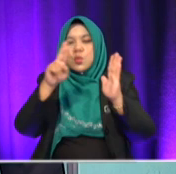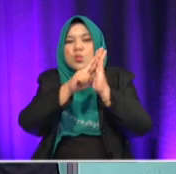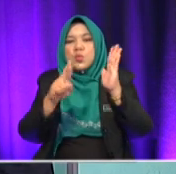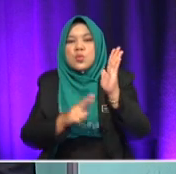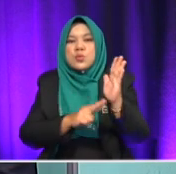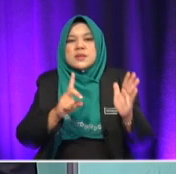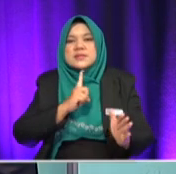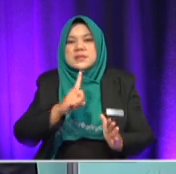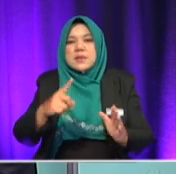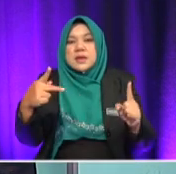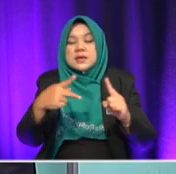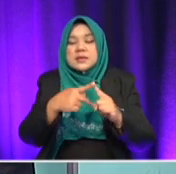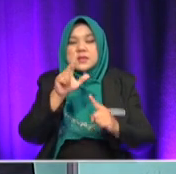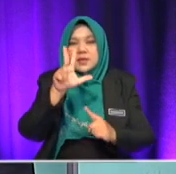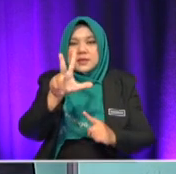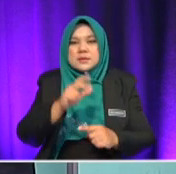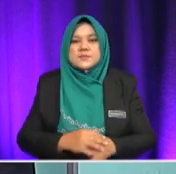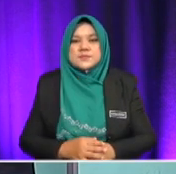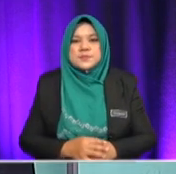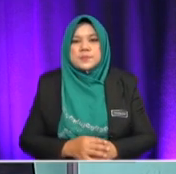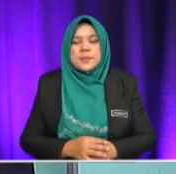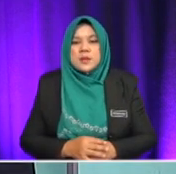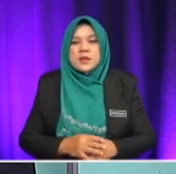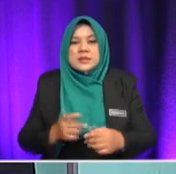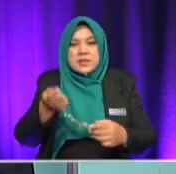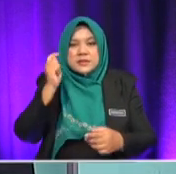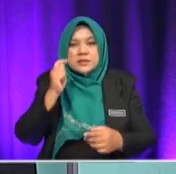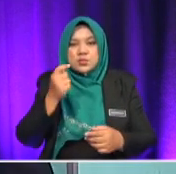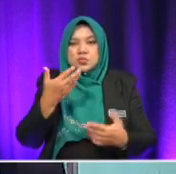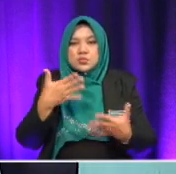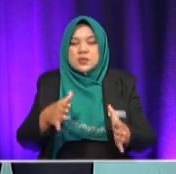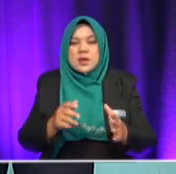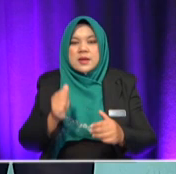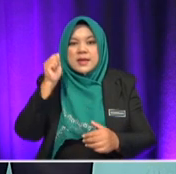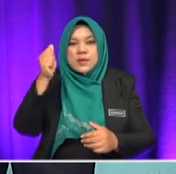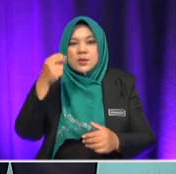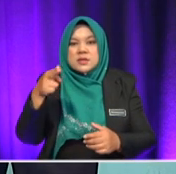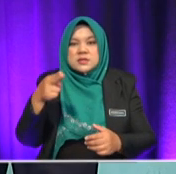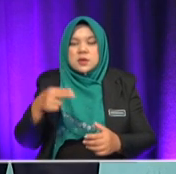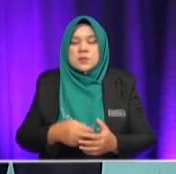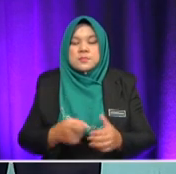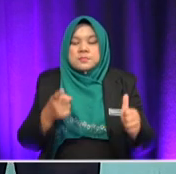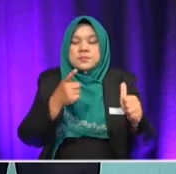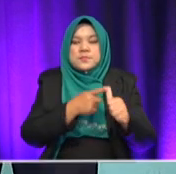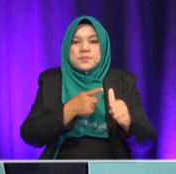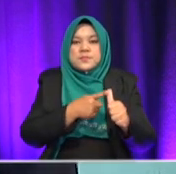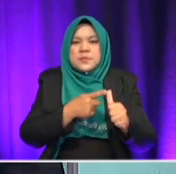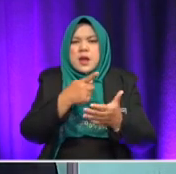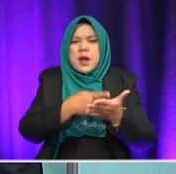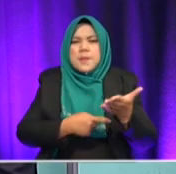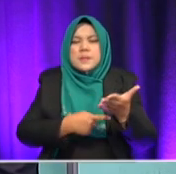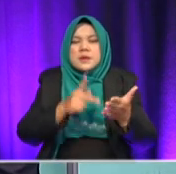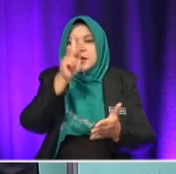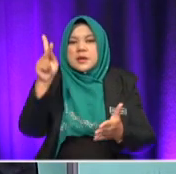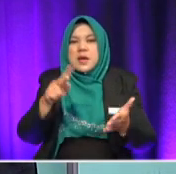ketiga Oke boleh ya sobat tadi angkat kaki hijau ada angkat kaki yang pertama Apakah maksud